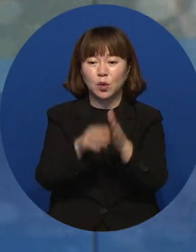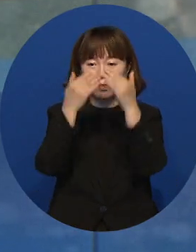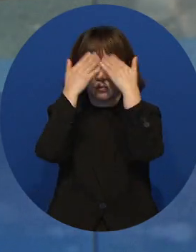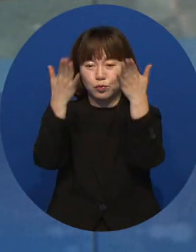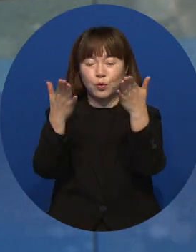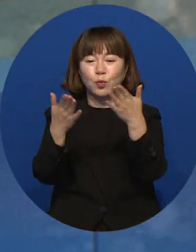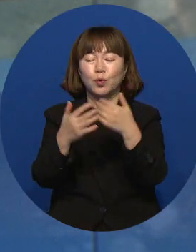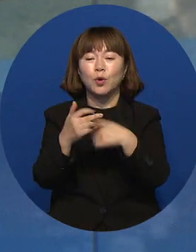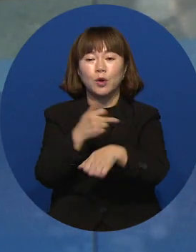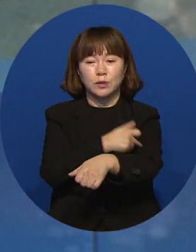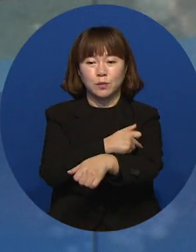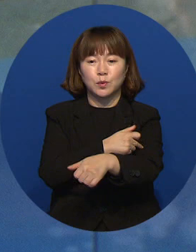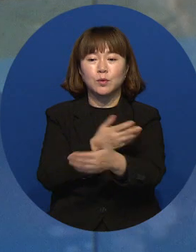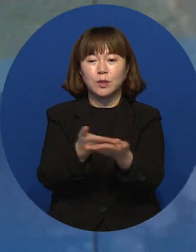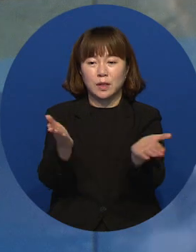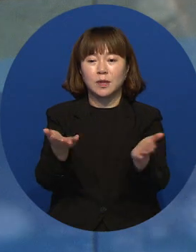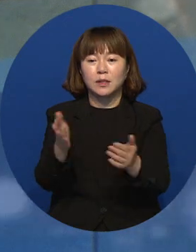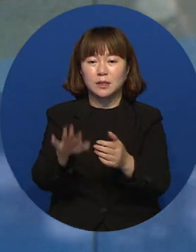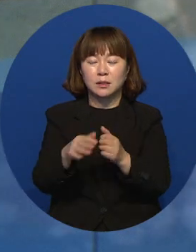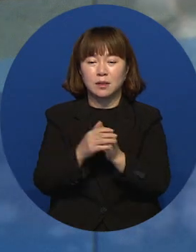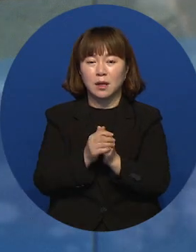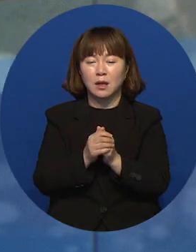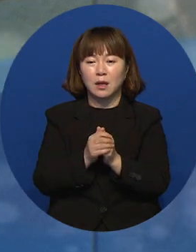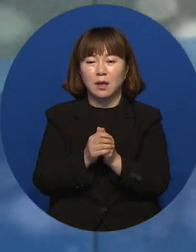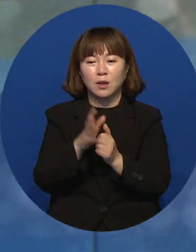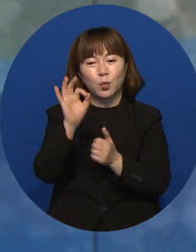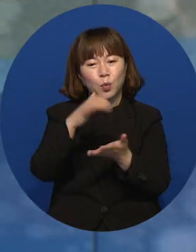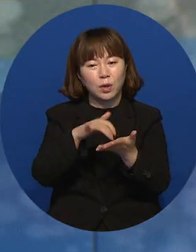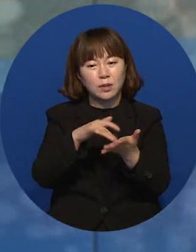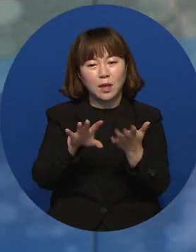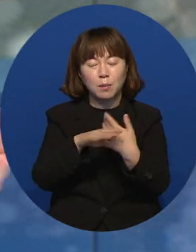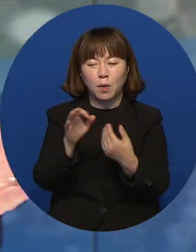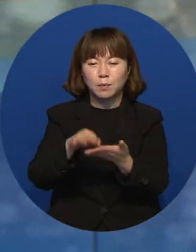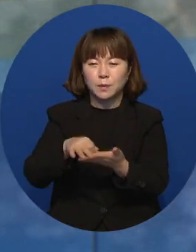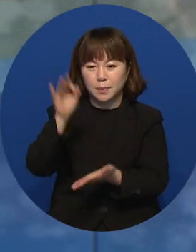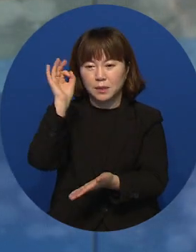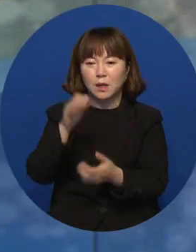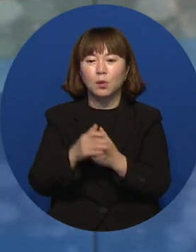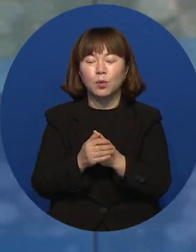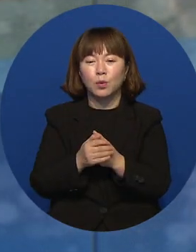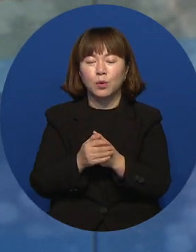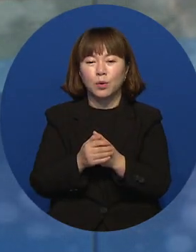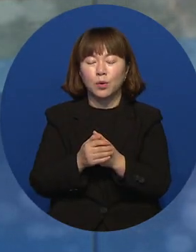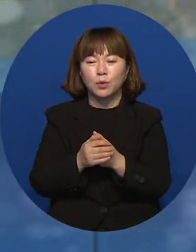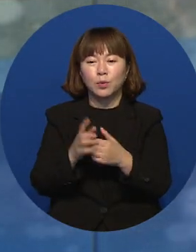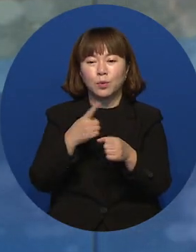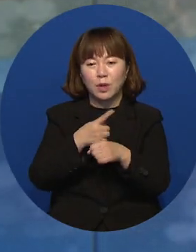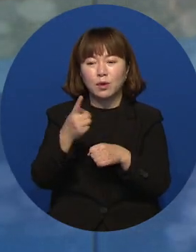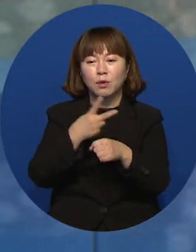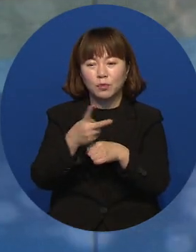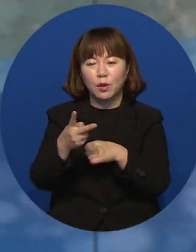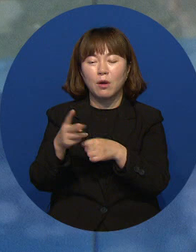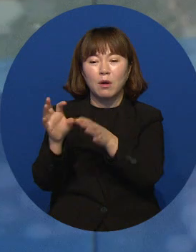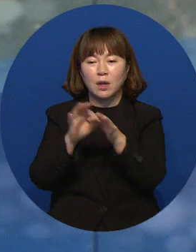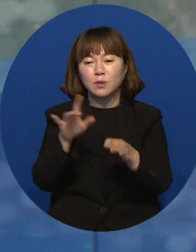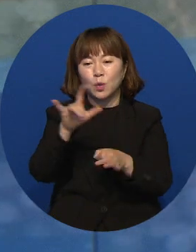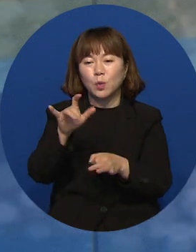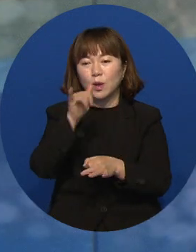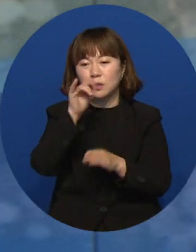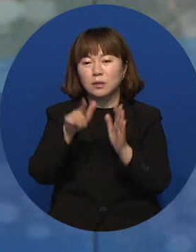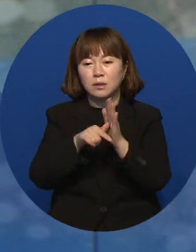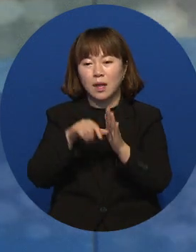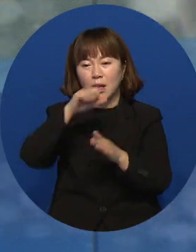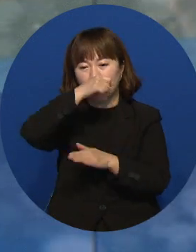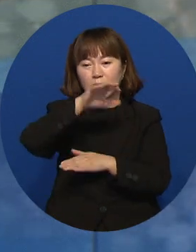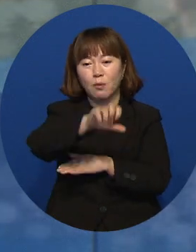따지면 굉장히 또 비쌀 수도 있단 말이에요 또 내년이나 후년 까지 안 잡히게 되면 예산도 또 확보해 될테고 말이죠 습니다 그 가지다가 말해놓고 있습니까